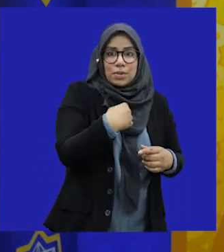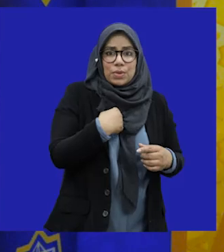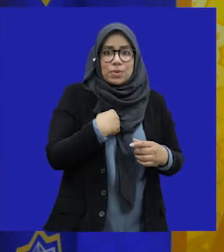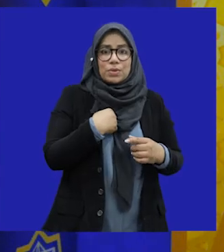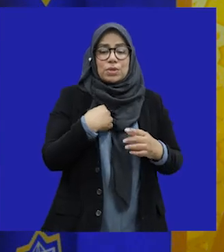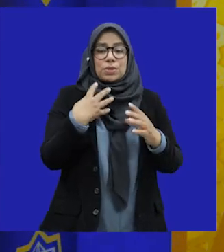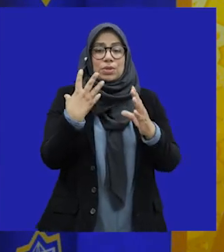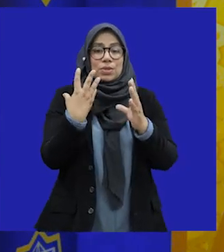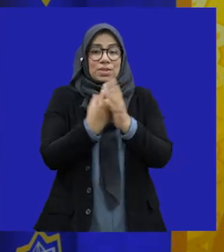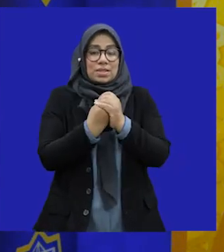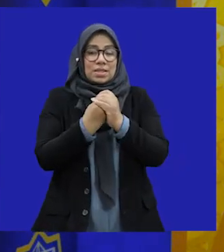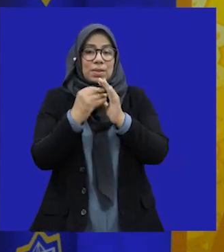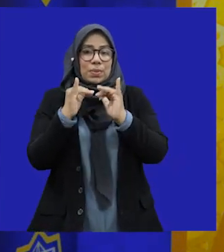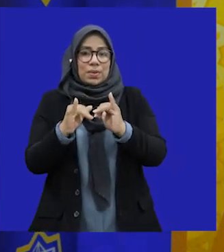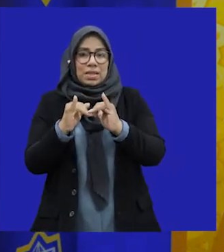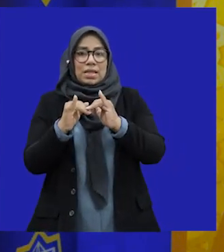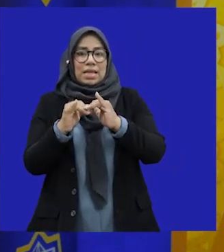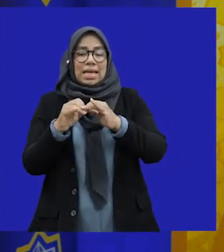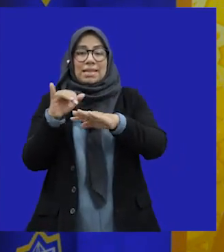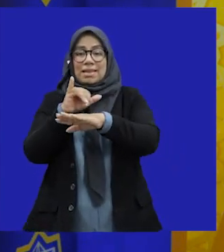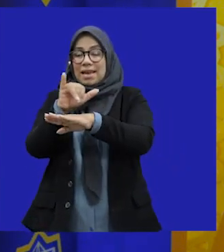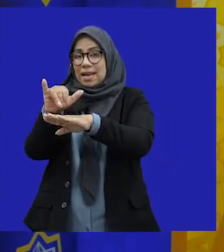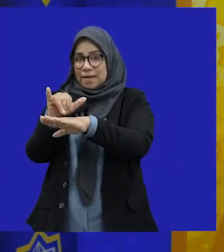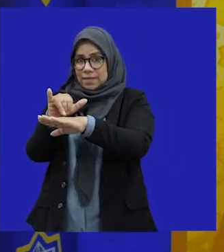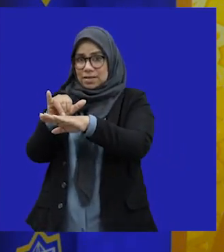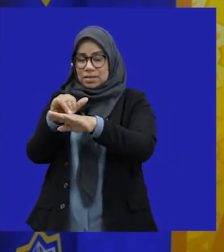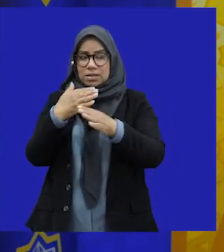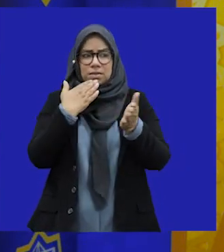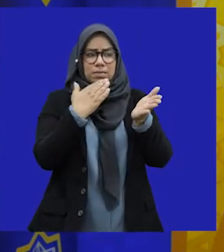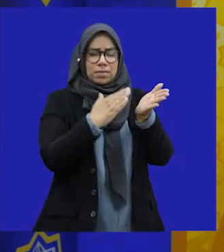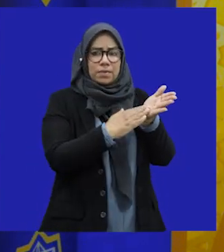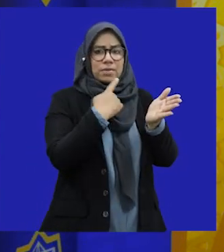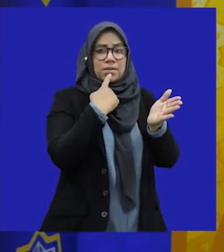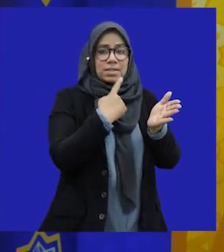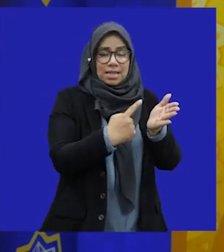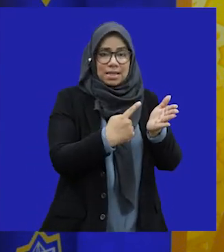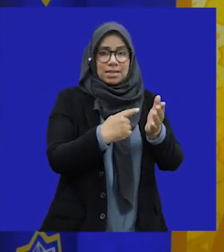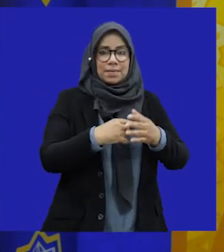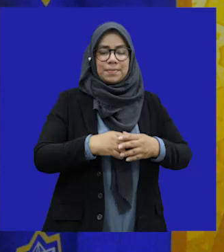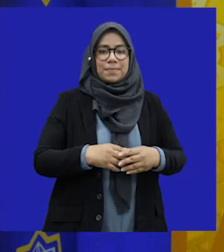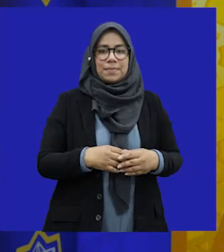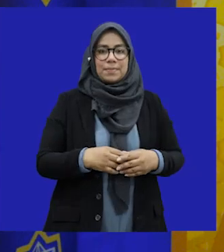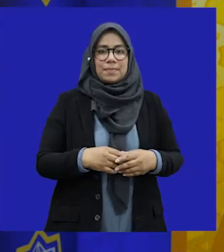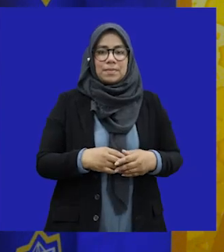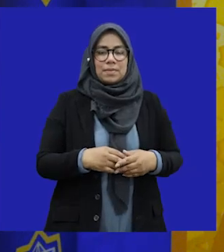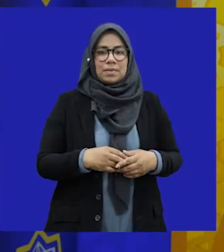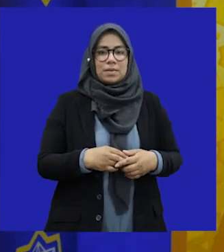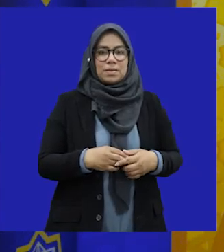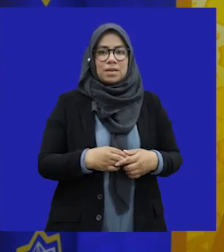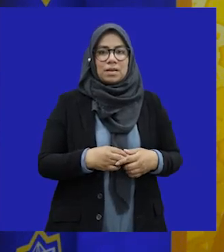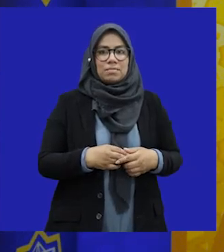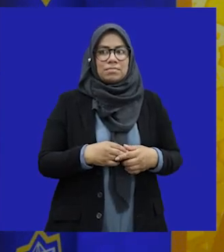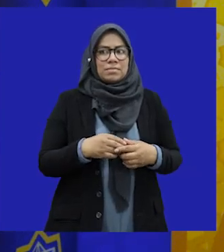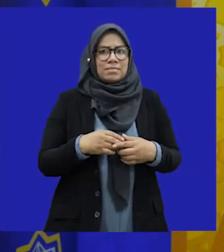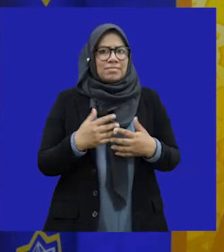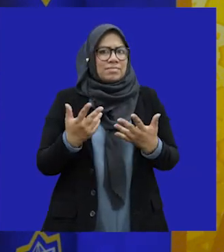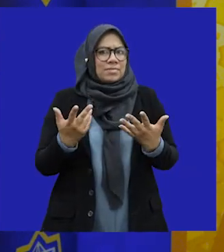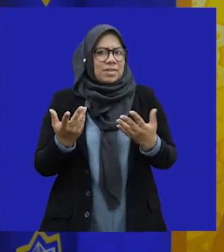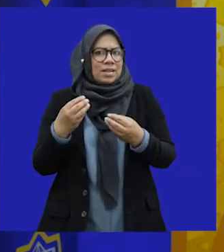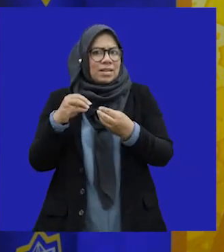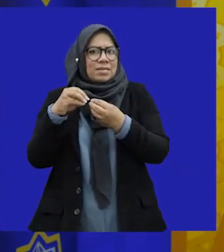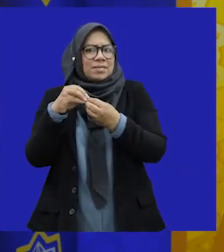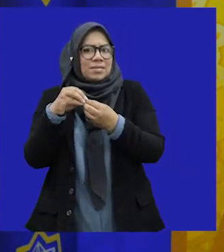paradise. Rasulullah sallallahu alaihi wasallam replies, أو غير ذلك, anything